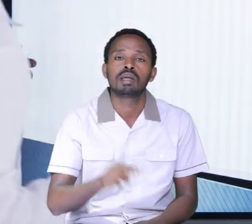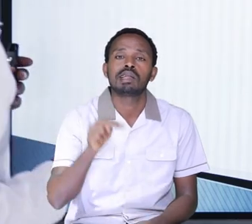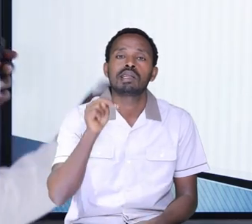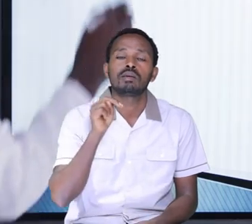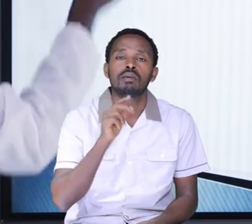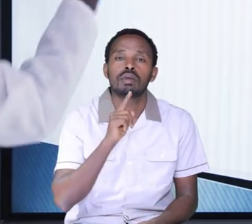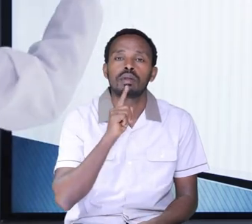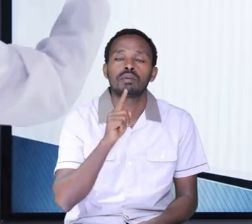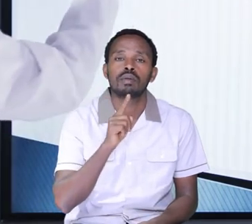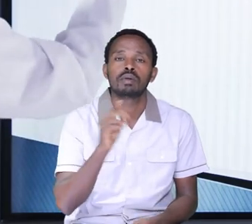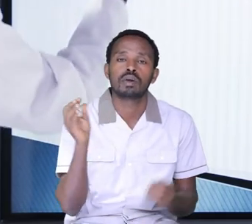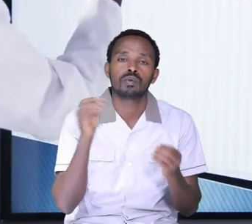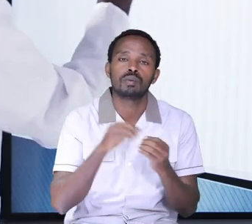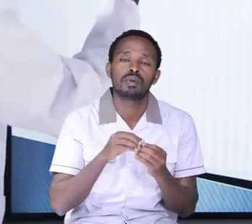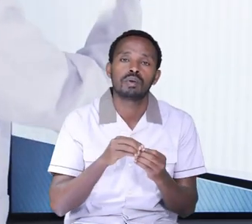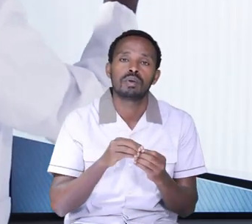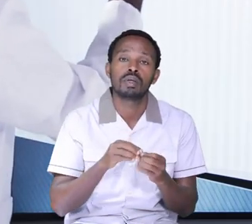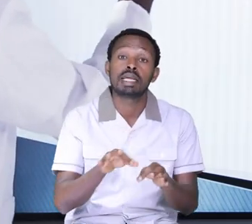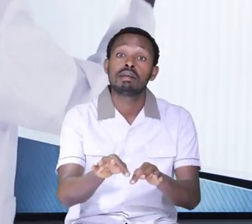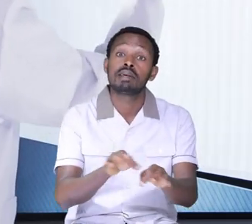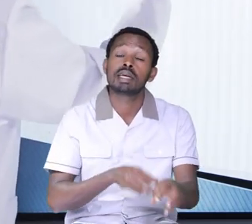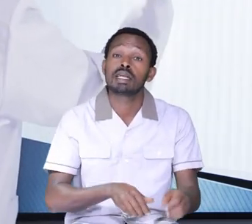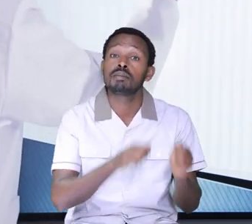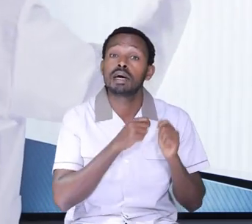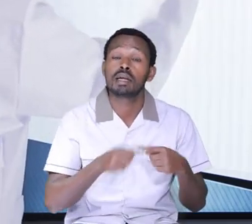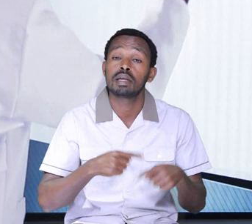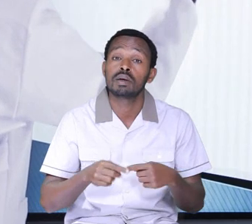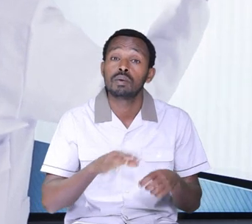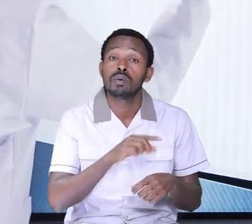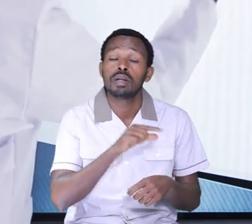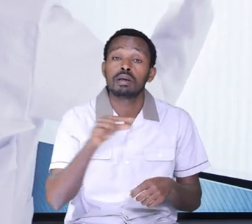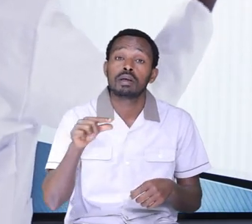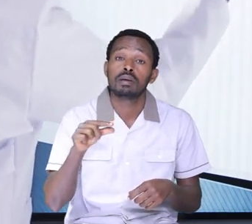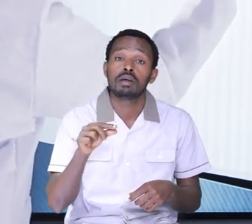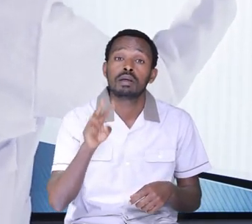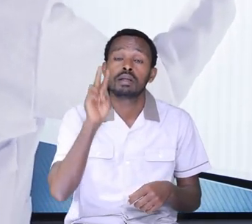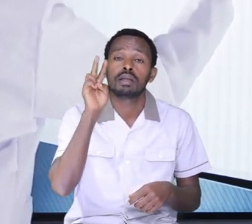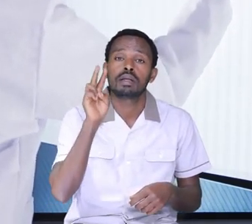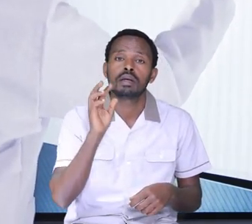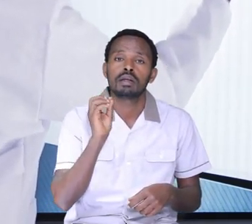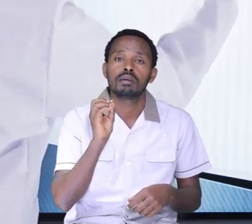niwutooniidha. Akkasumas fageenyi ba'aan adeemame walqixa 20